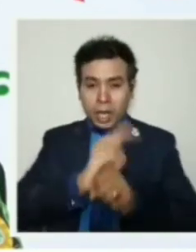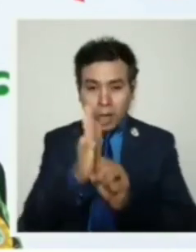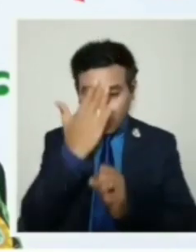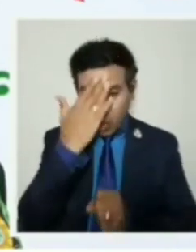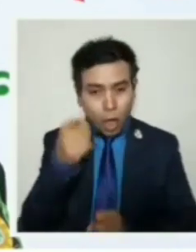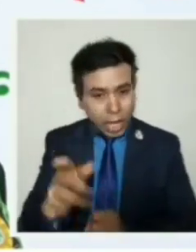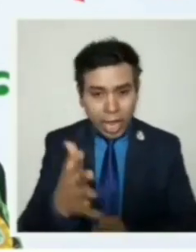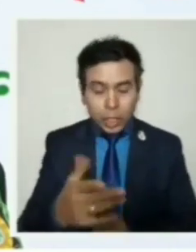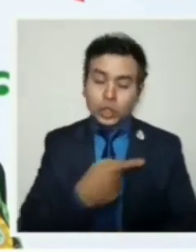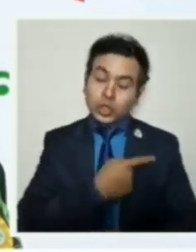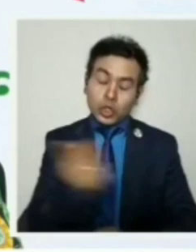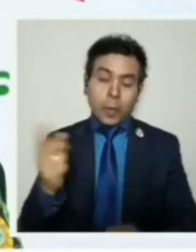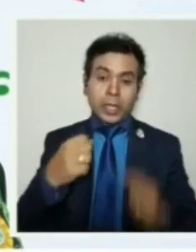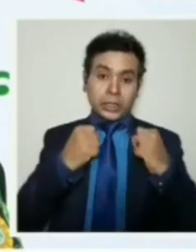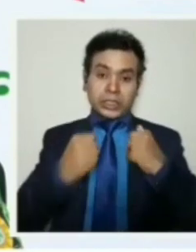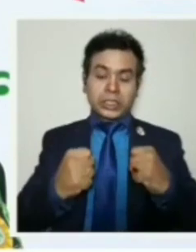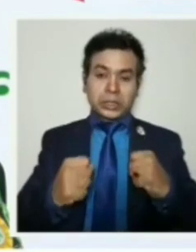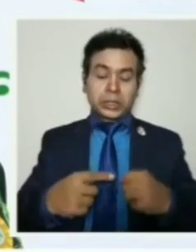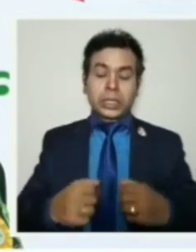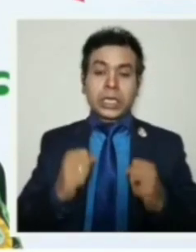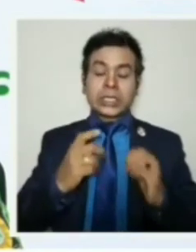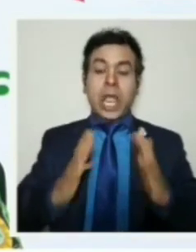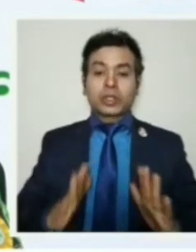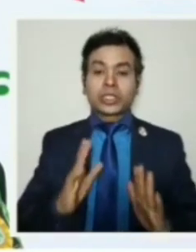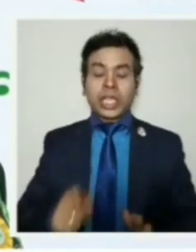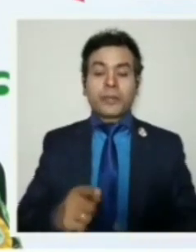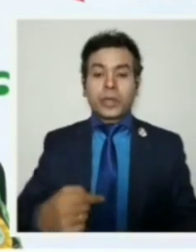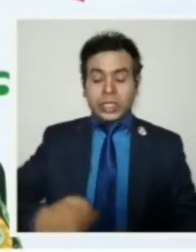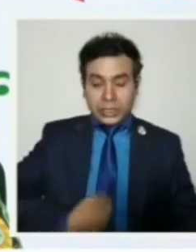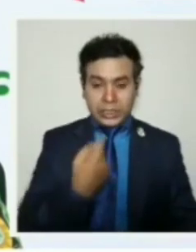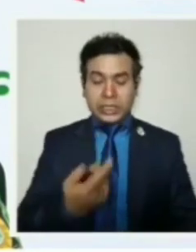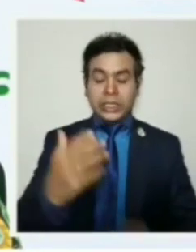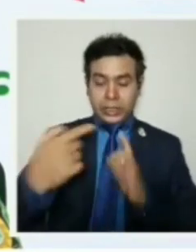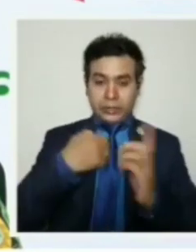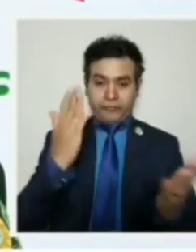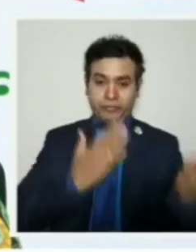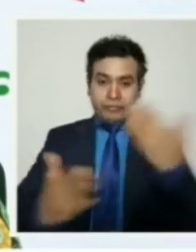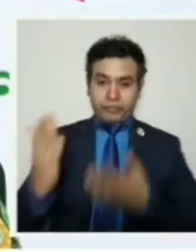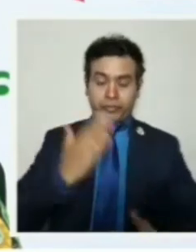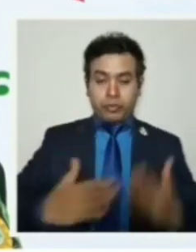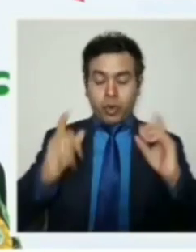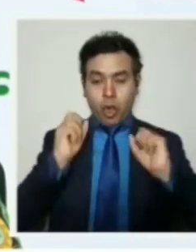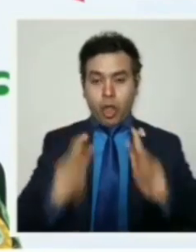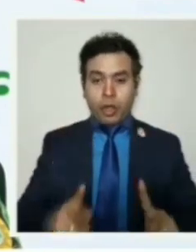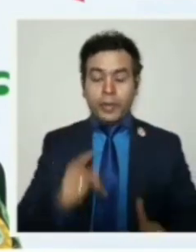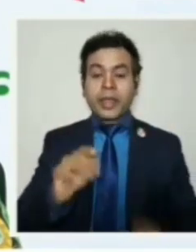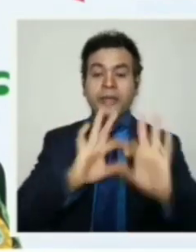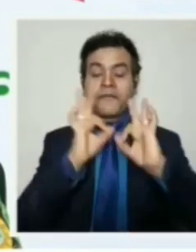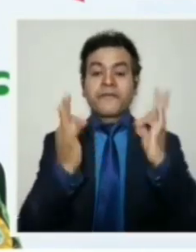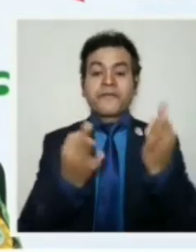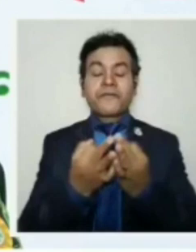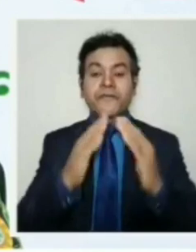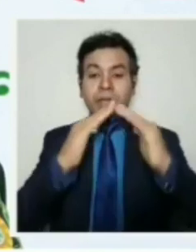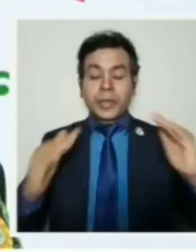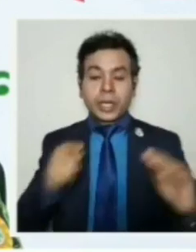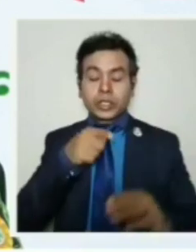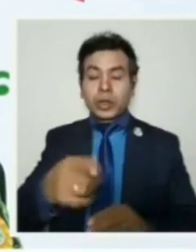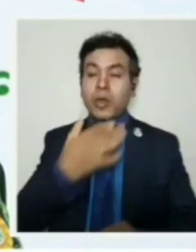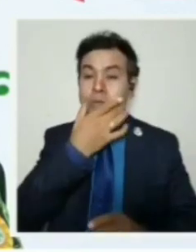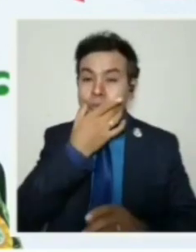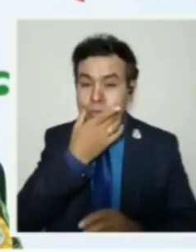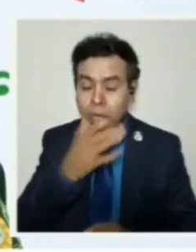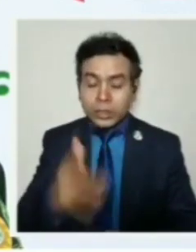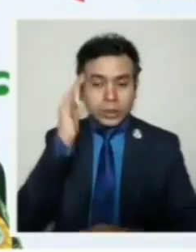যারা সুস্থ আছি এবং যারা অসুস্থ হয়েছি, প্রত্যেকেই মানসিকভাবে উজ্জীবিত থাকবো, মানসিক মনোবল দৃঢ় রাখবো এবং সুস্থ